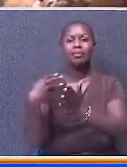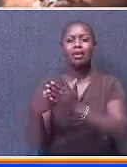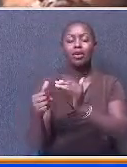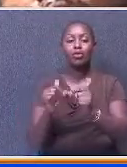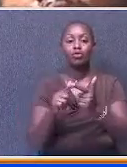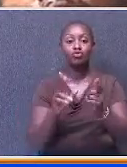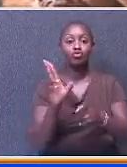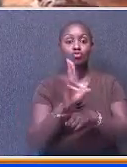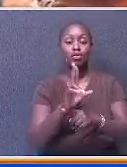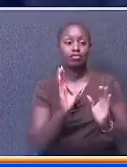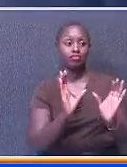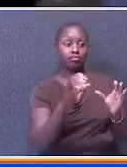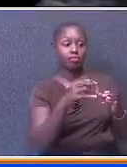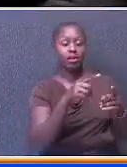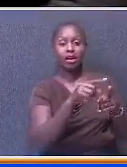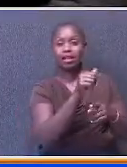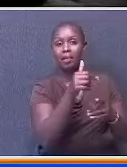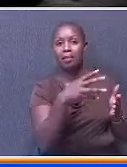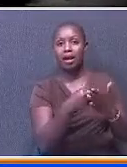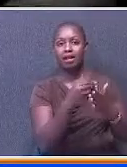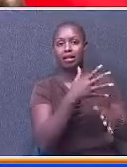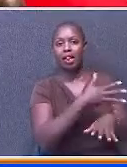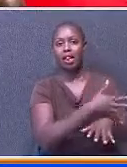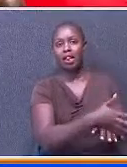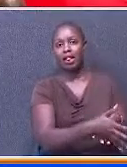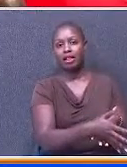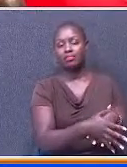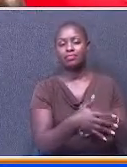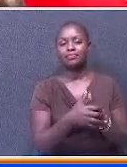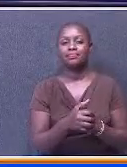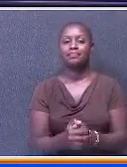jopo ni pesa nyingine zitapotea hizi. Silvia Nyongesa, TV47.